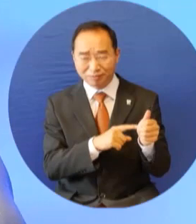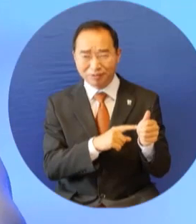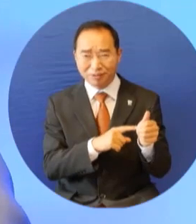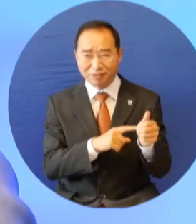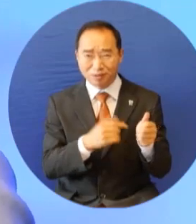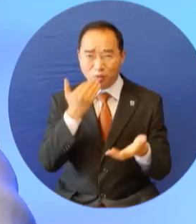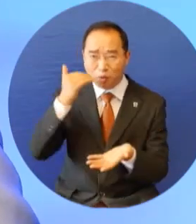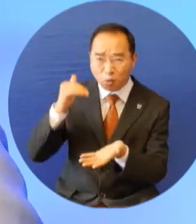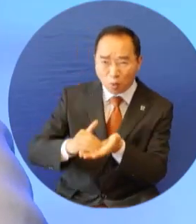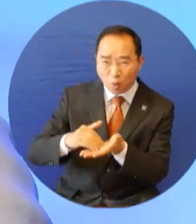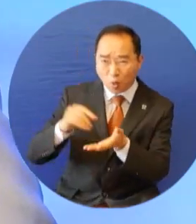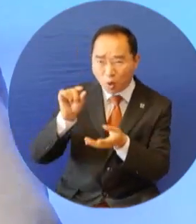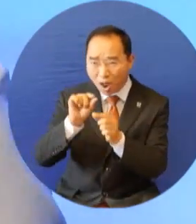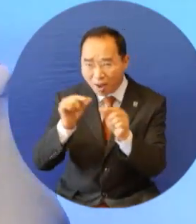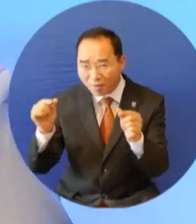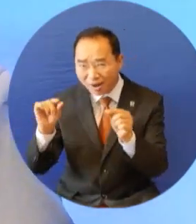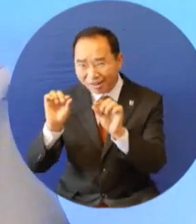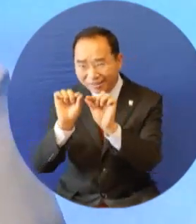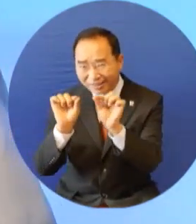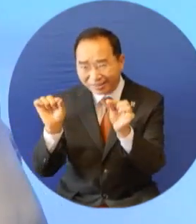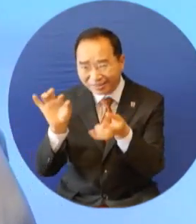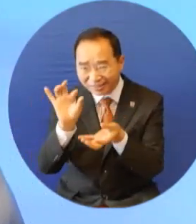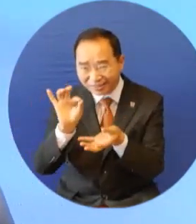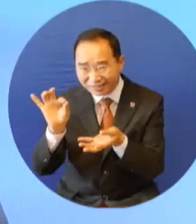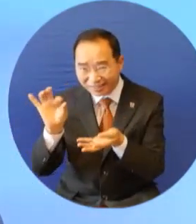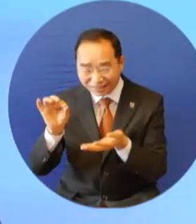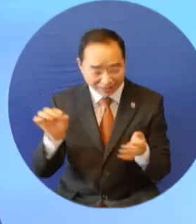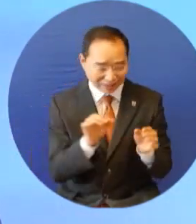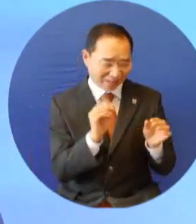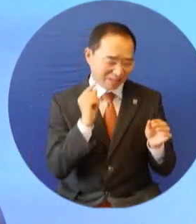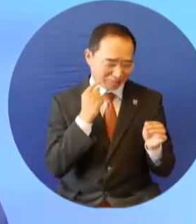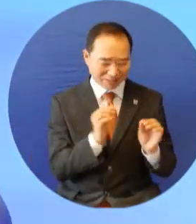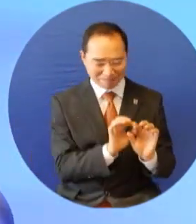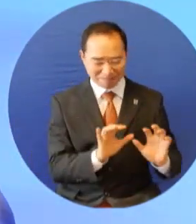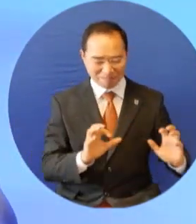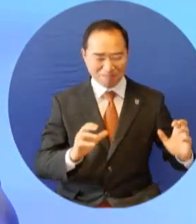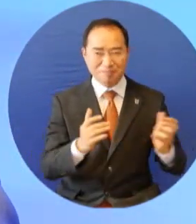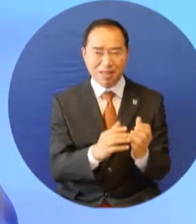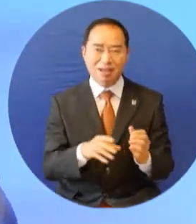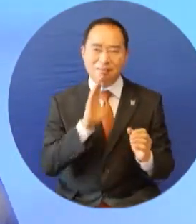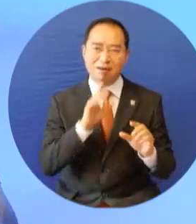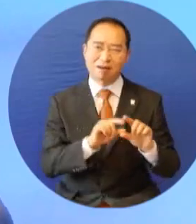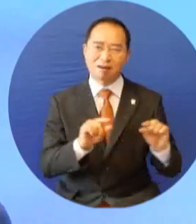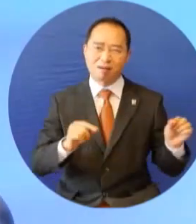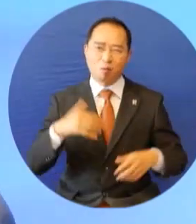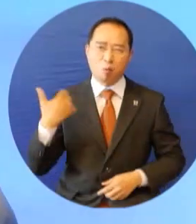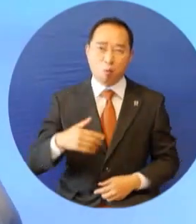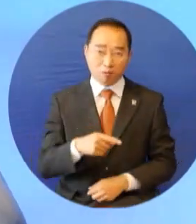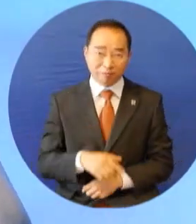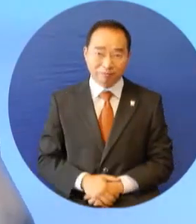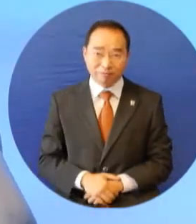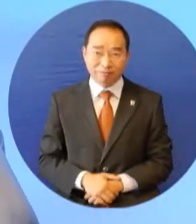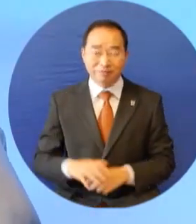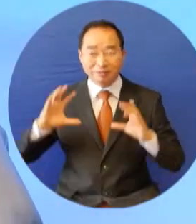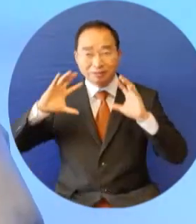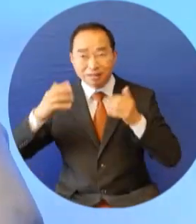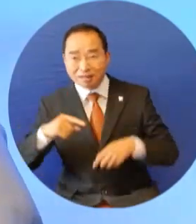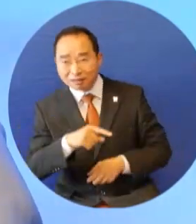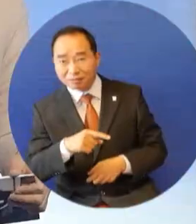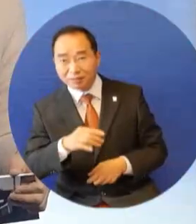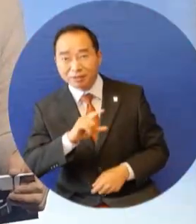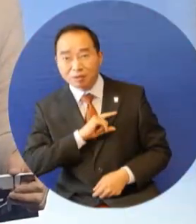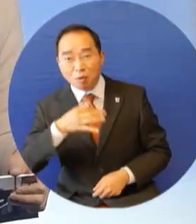됩니다. 그뿐만이 아니죠. 바위, 이끼, 나뭇가지로 플레이팅을 마치면 그곳이 바로 만찬장이